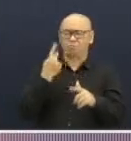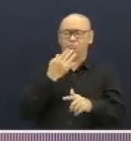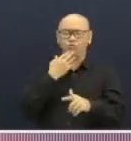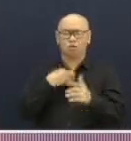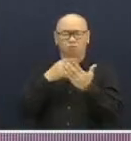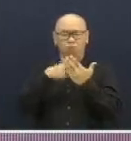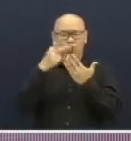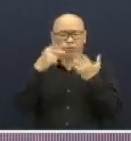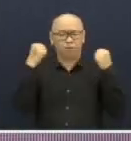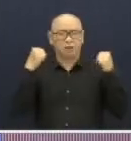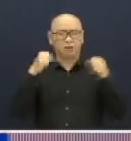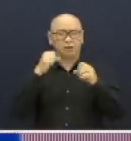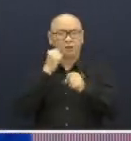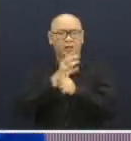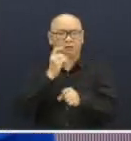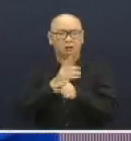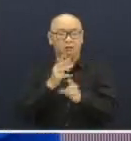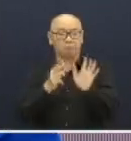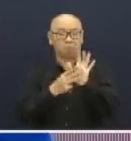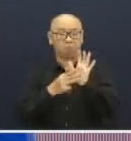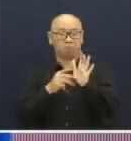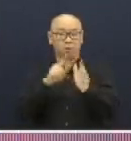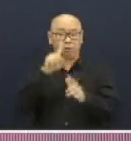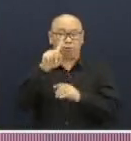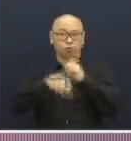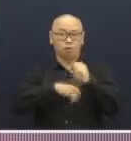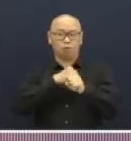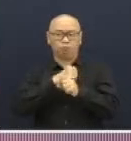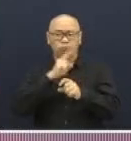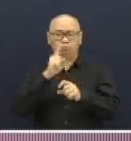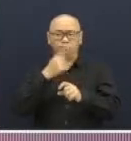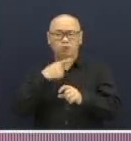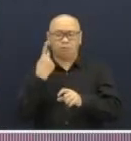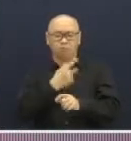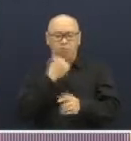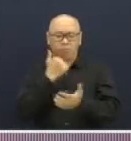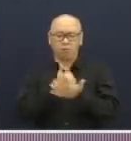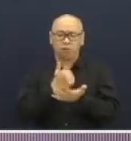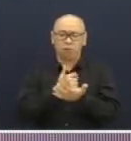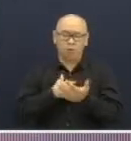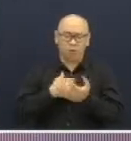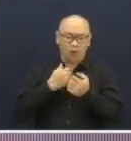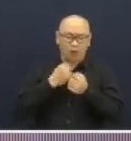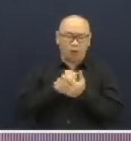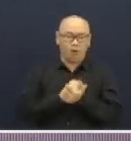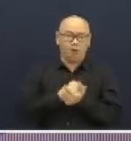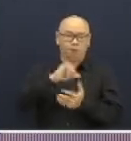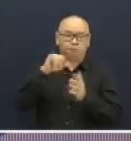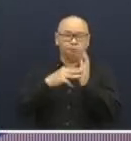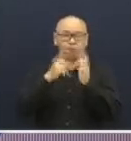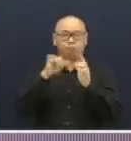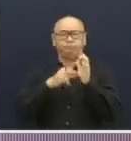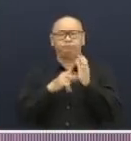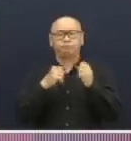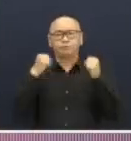kesehatan gratis. Maka 1 tahun pertama kami pastikan jaminan asuransi kesehatan untuk